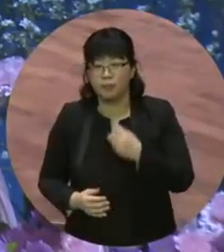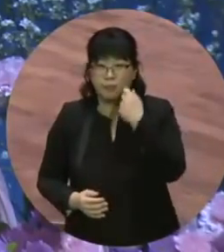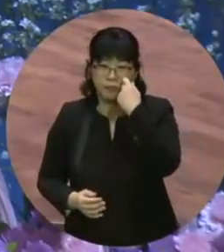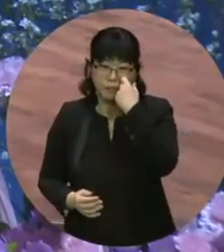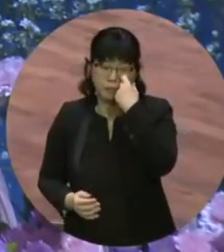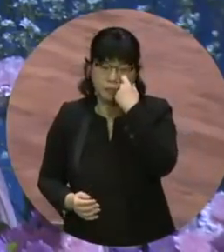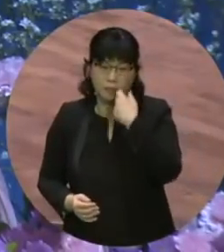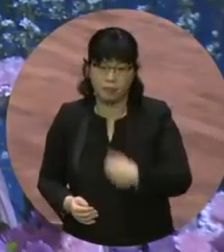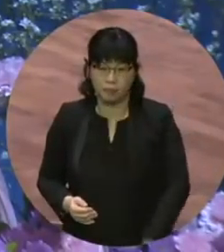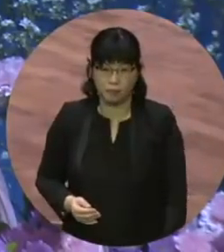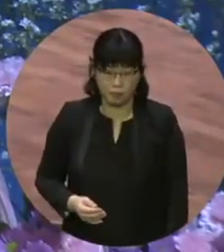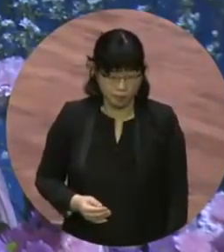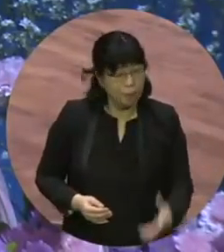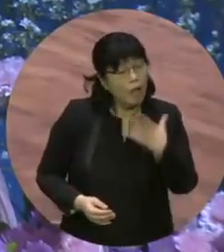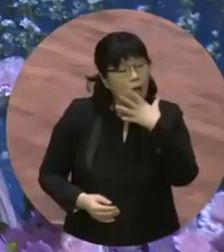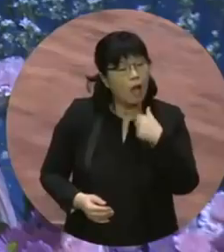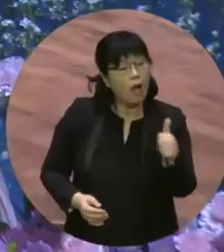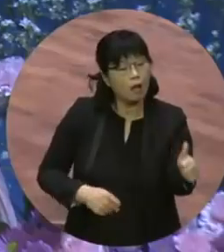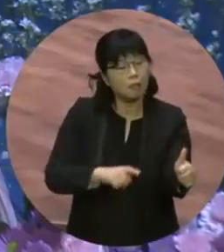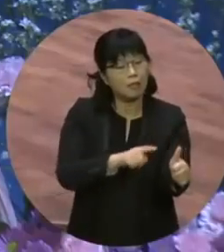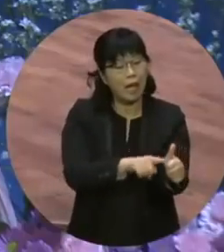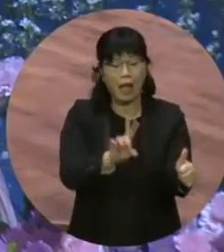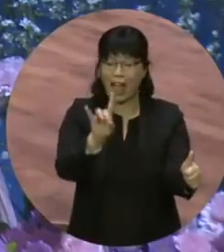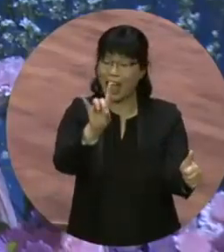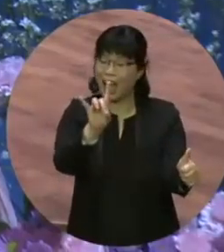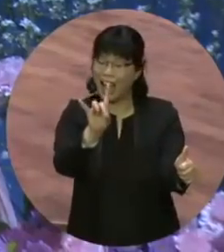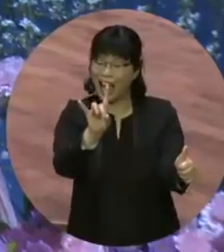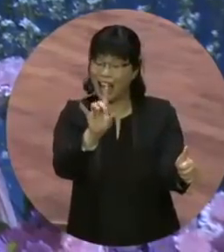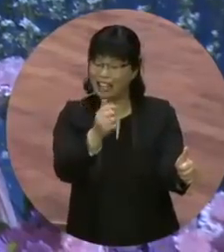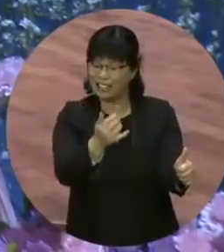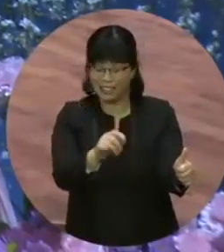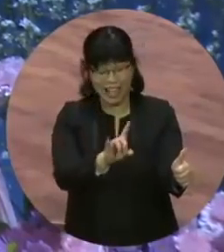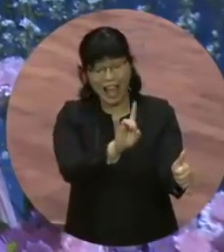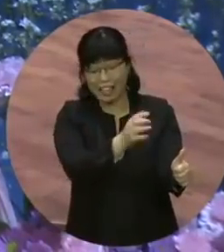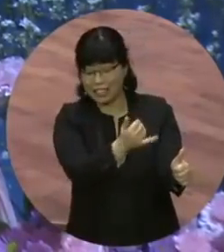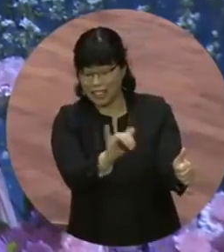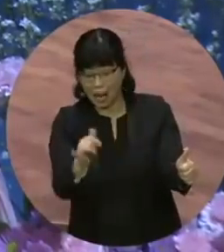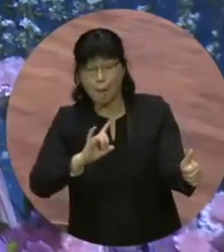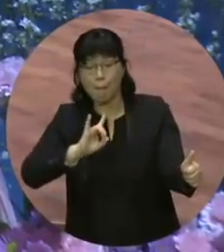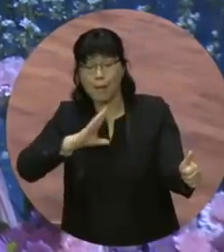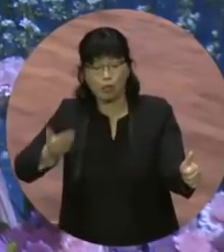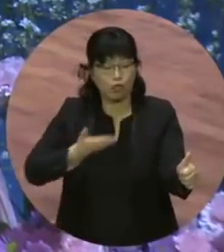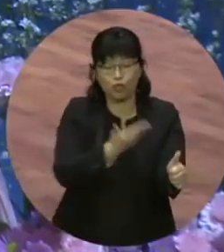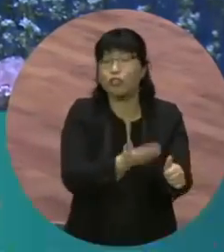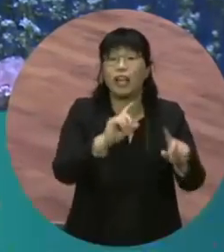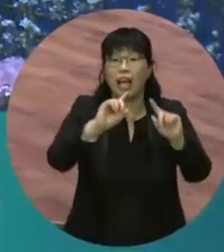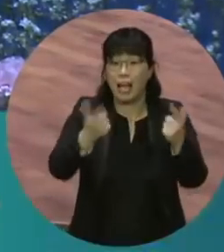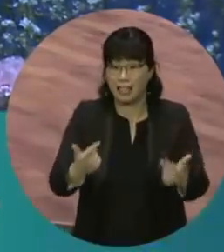한 개인에게만 이 언약을 한정하신 것이 아닙니다. 6절 보세요.